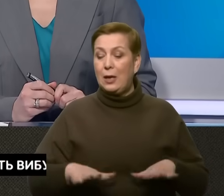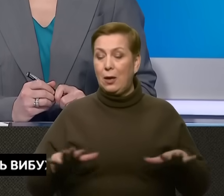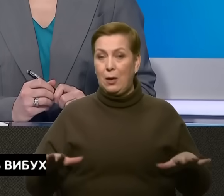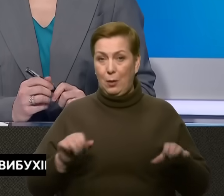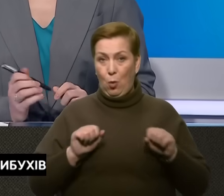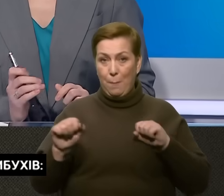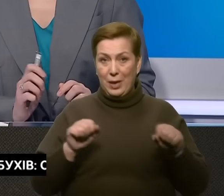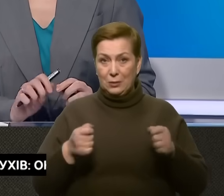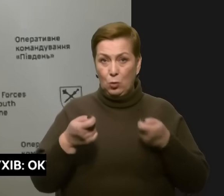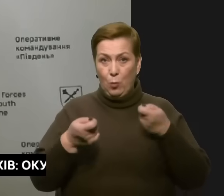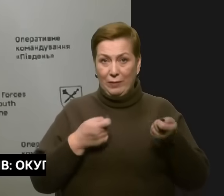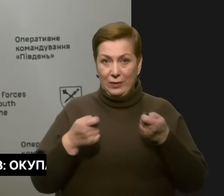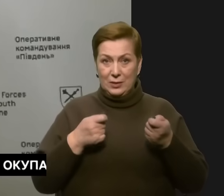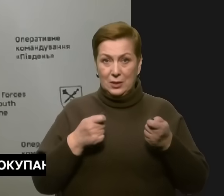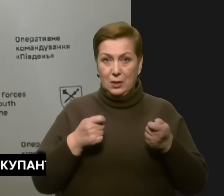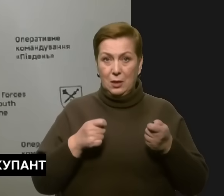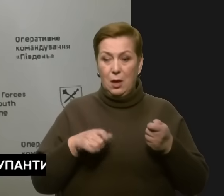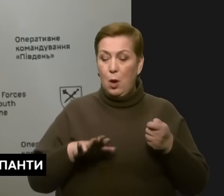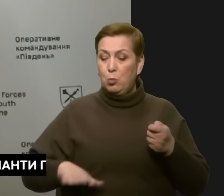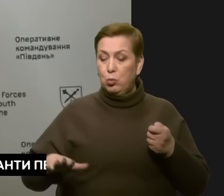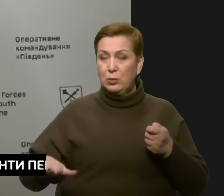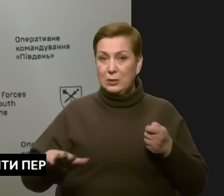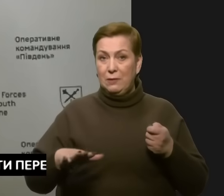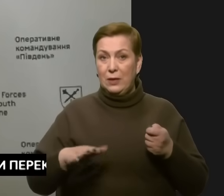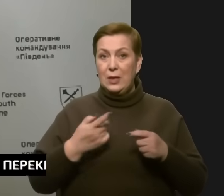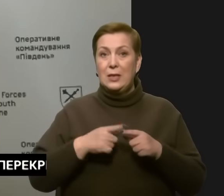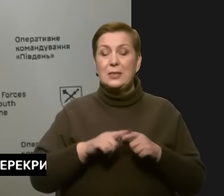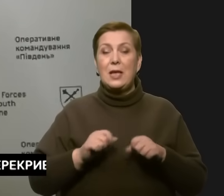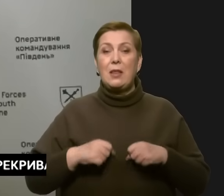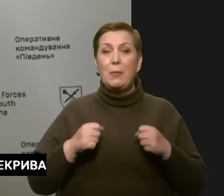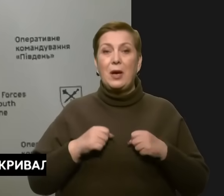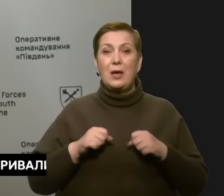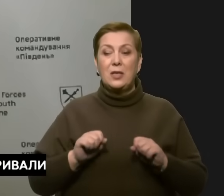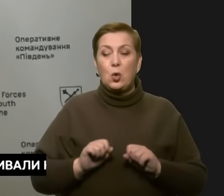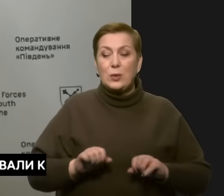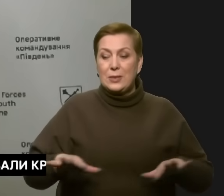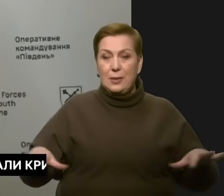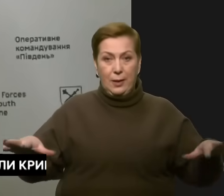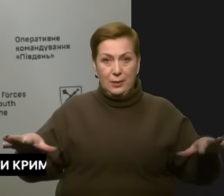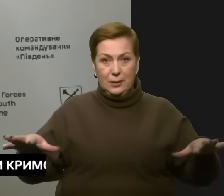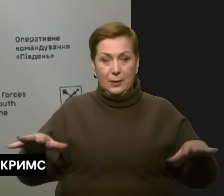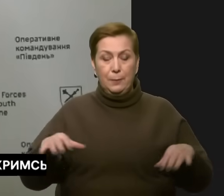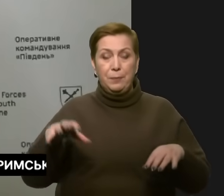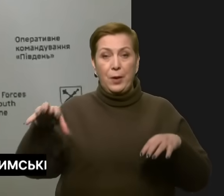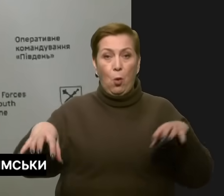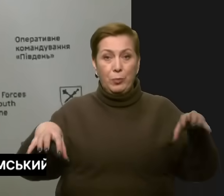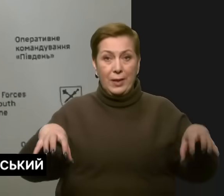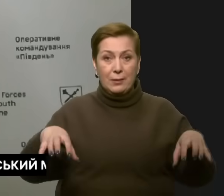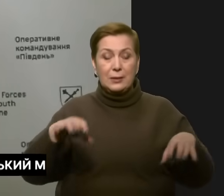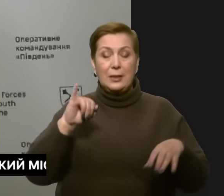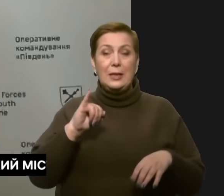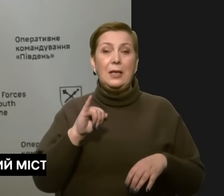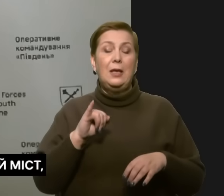командних і управлінських – це намагання ворогам розсередити такі об'єкти,